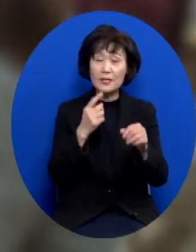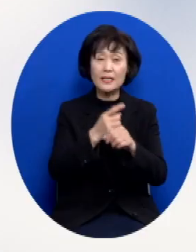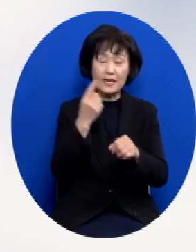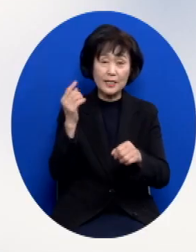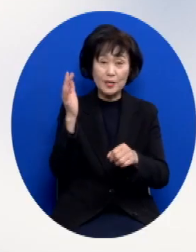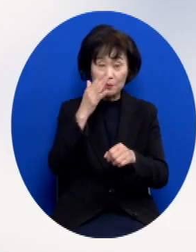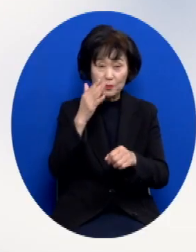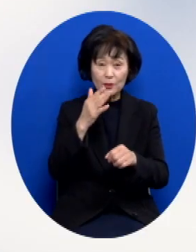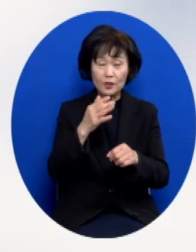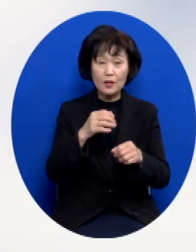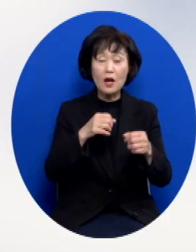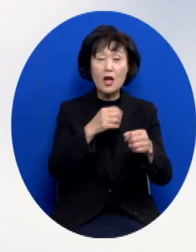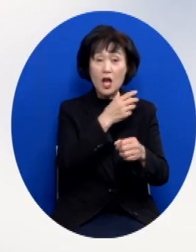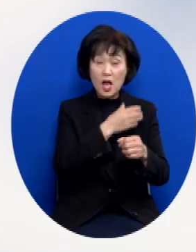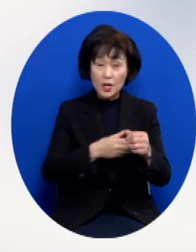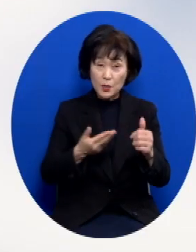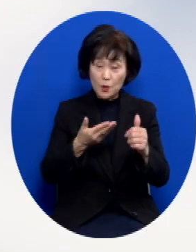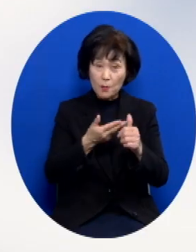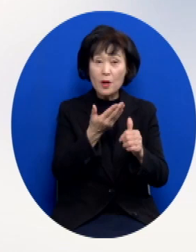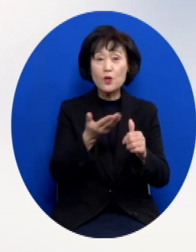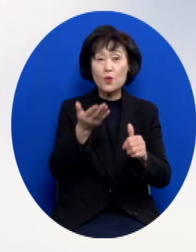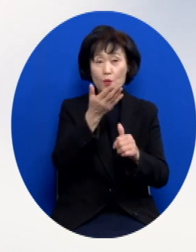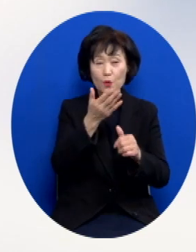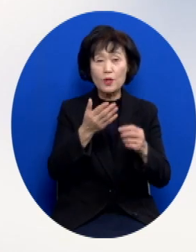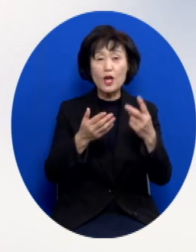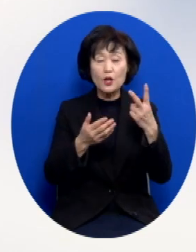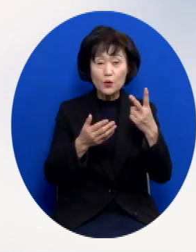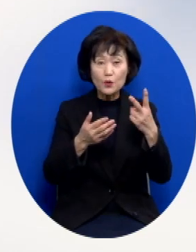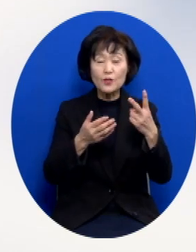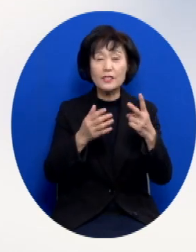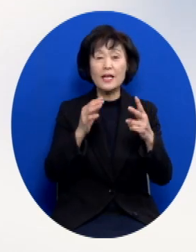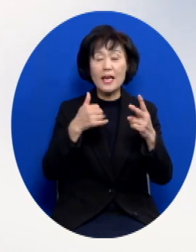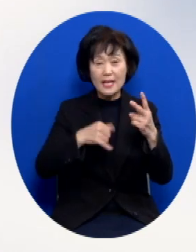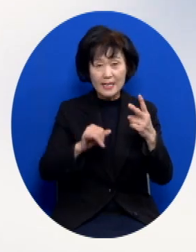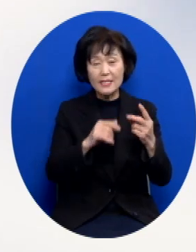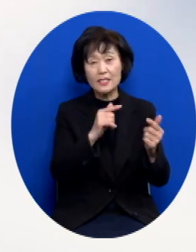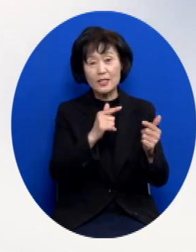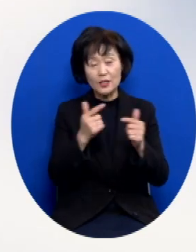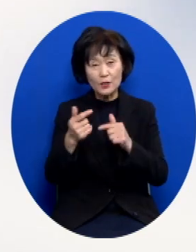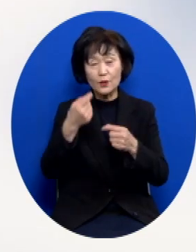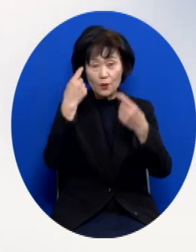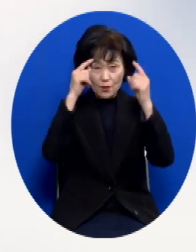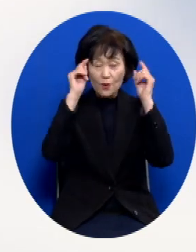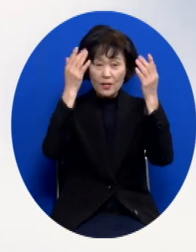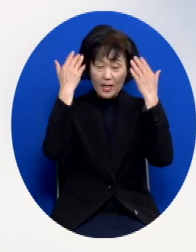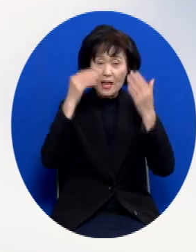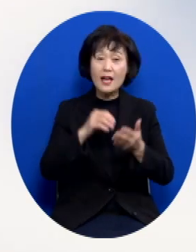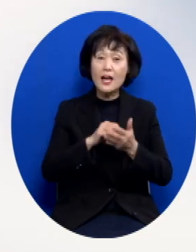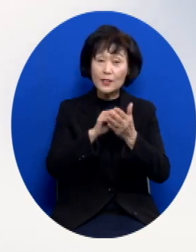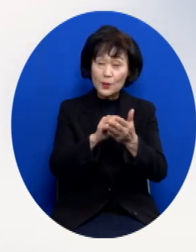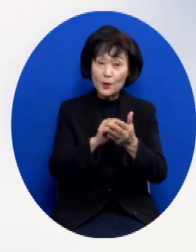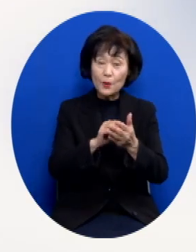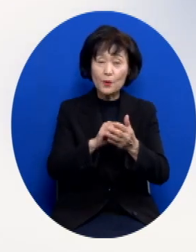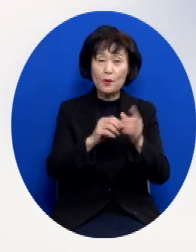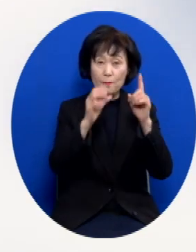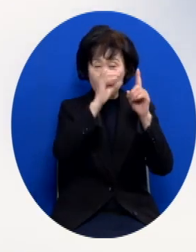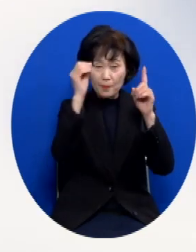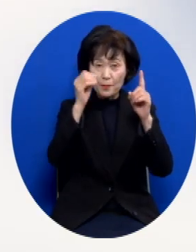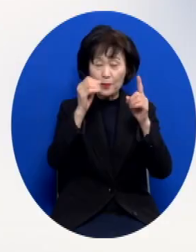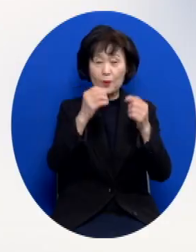기초 차상위 가구의 둘째 자녀도 국가 자가금으로 대학 등록금 전액을 지원받을 수 있도록